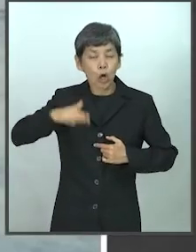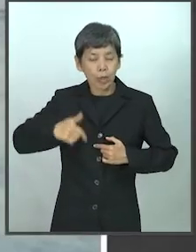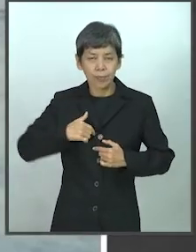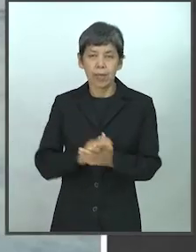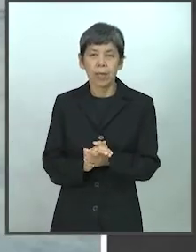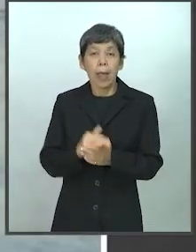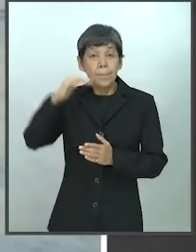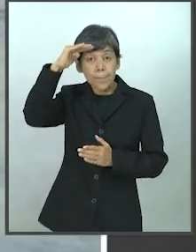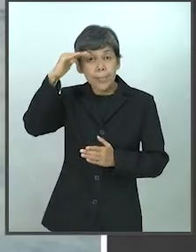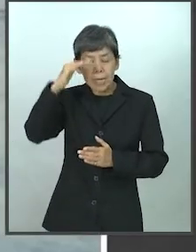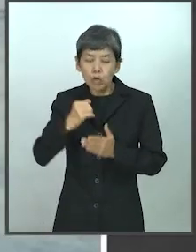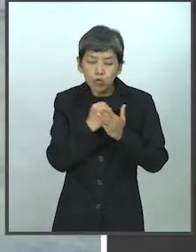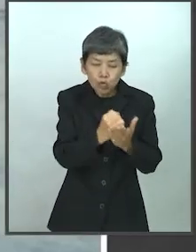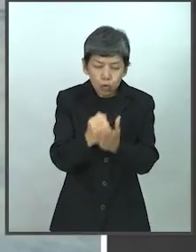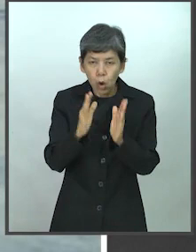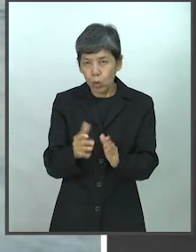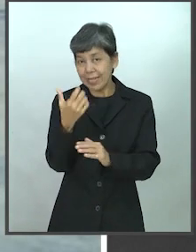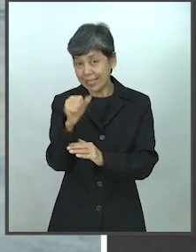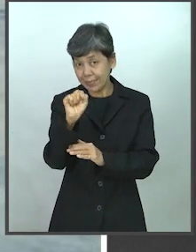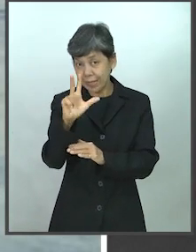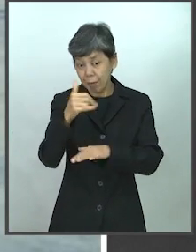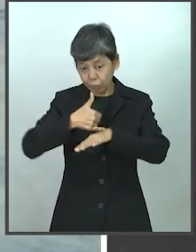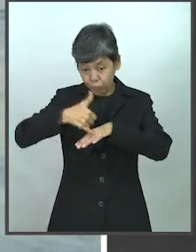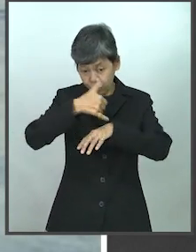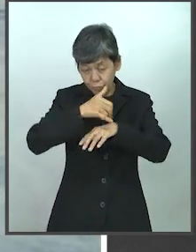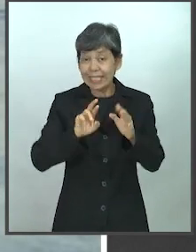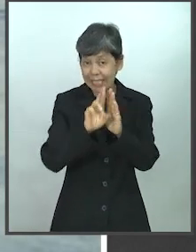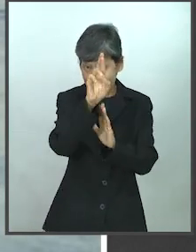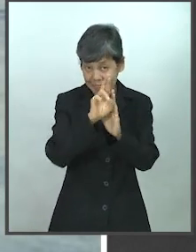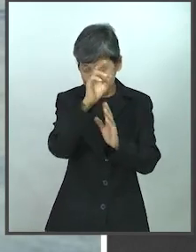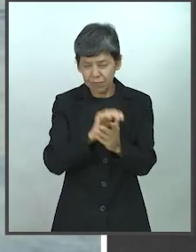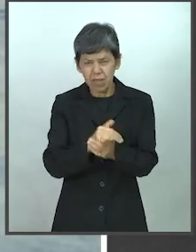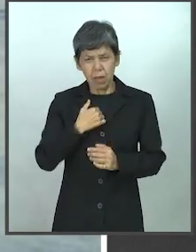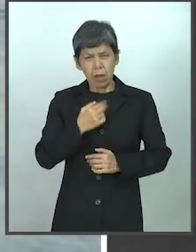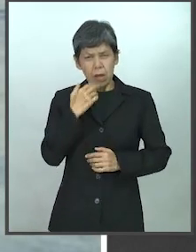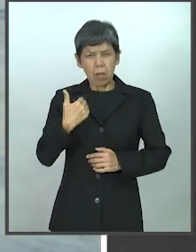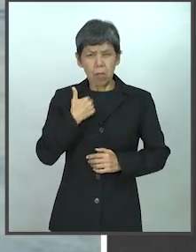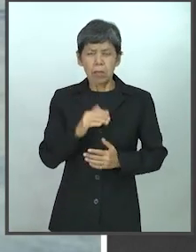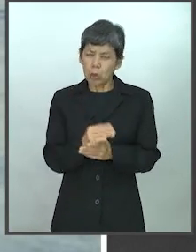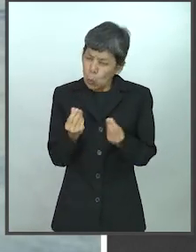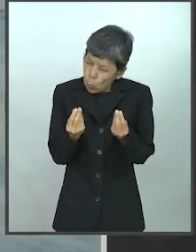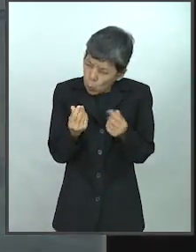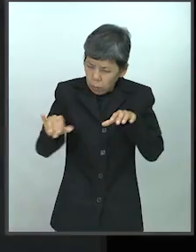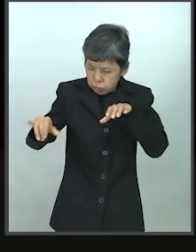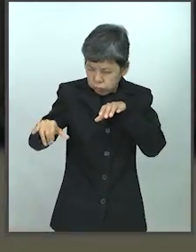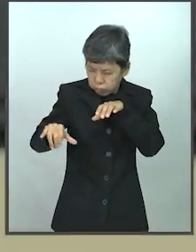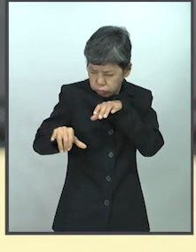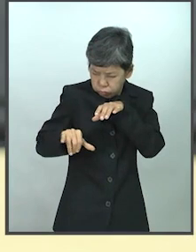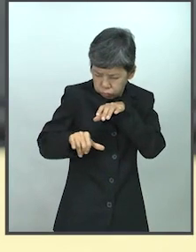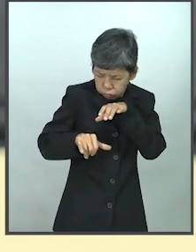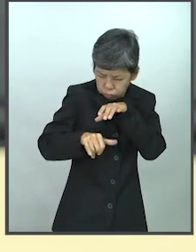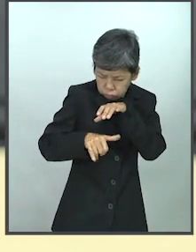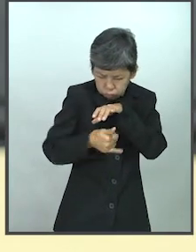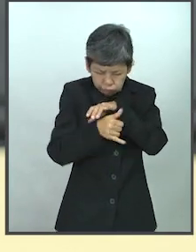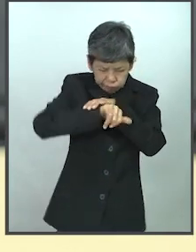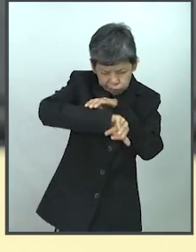ข้าไปช่วยน้องๆ13คนในถ้ำใช่ไหมคะแล้วทีนี้เหมือนก็ต้องเร่งดำน้ำเพื่อที่จะเอาน้องๆเนี่ยออกมาเพ